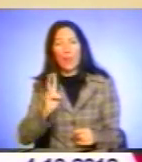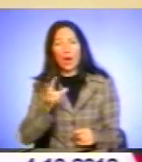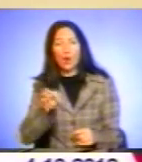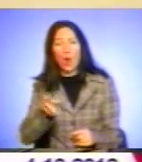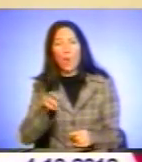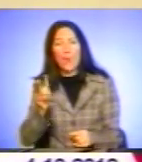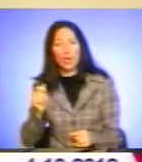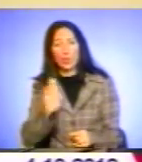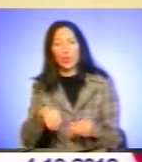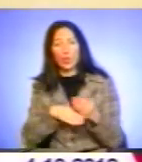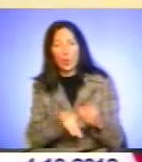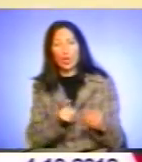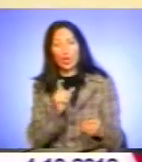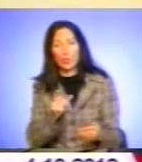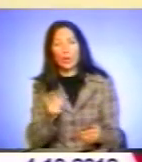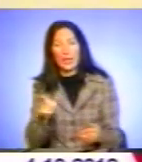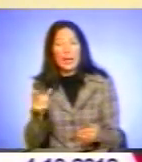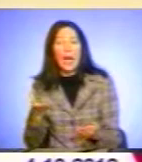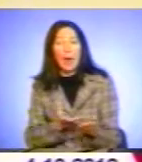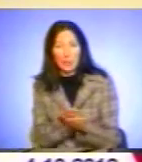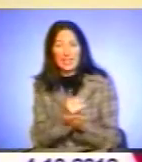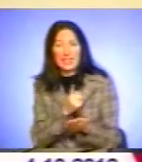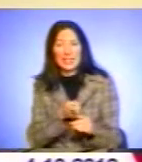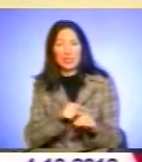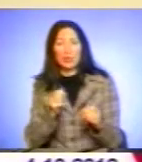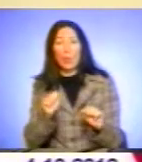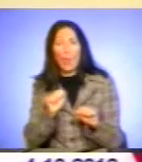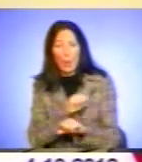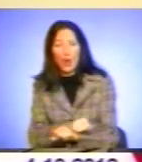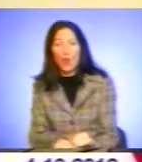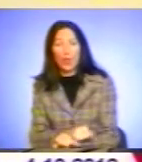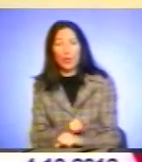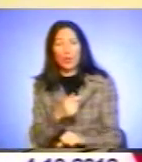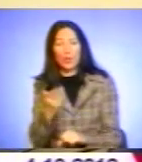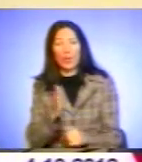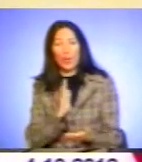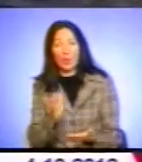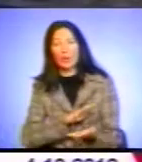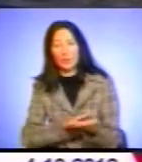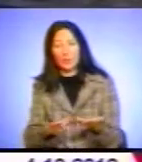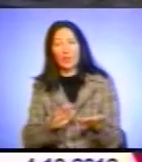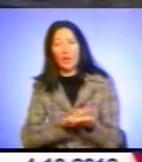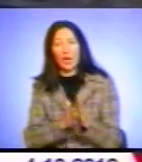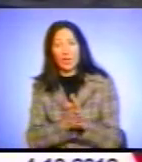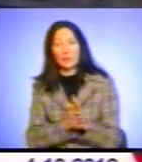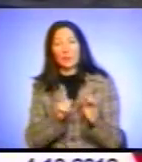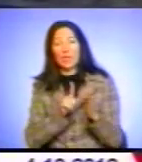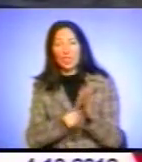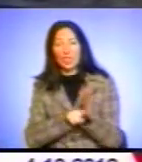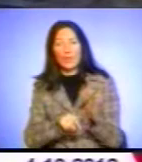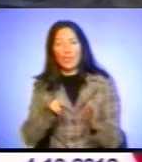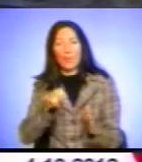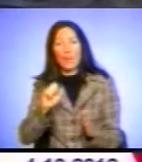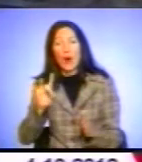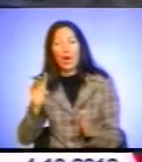таки платили за цю парковку і вона отрималася в належному стані. Найдешевші паркомати, кажуть